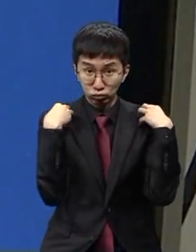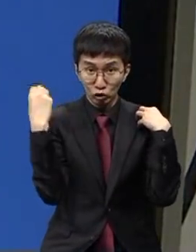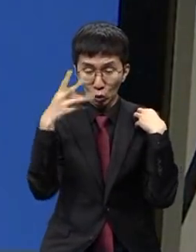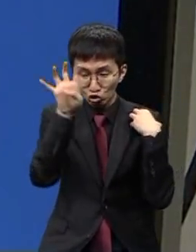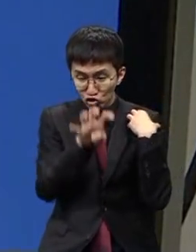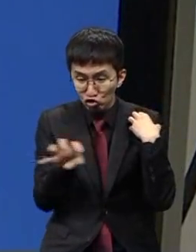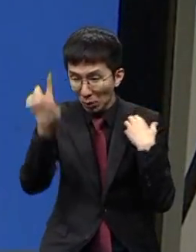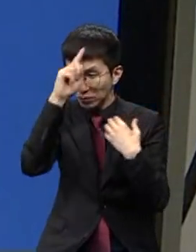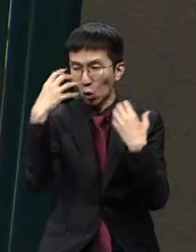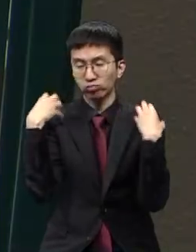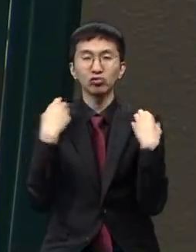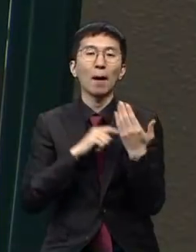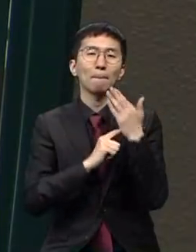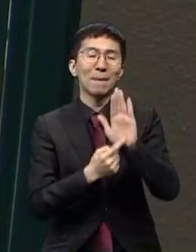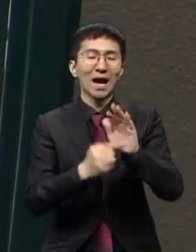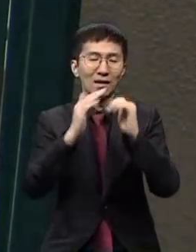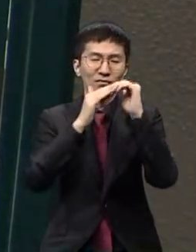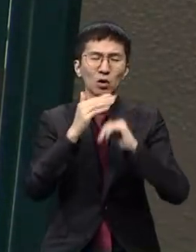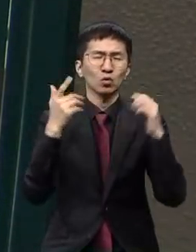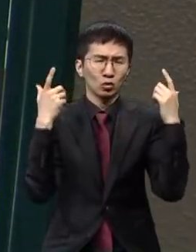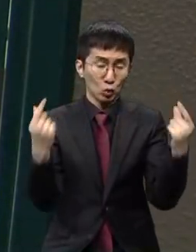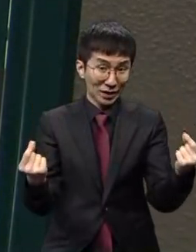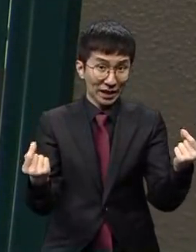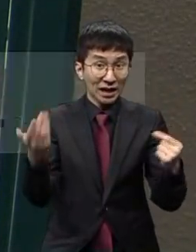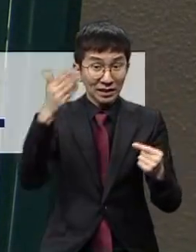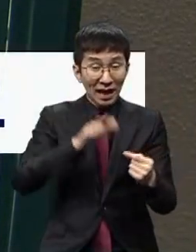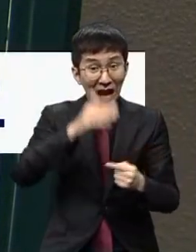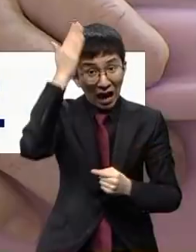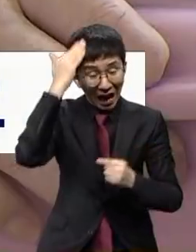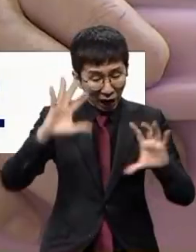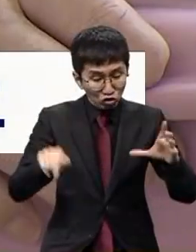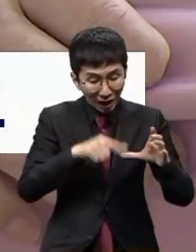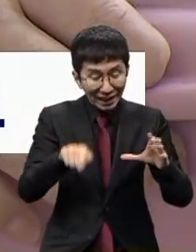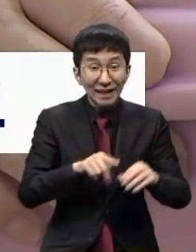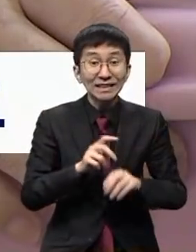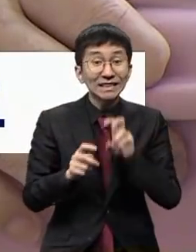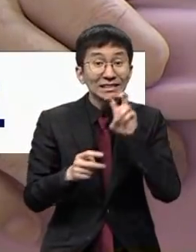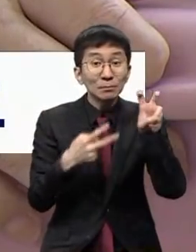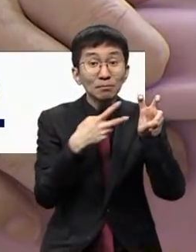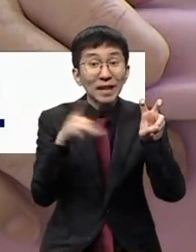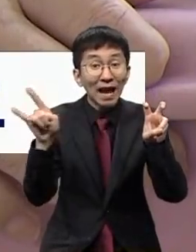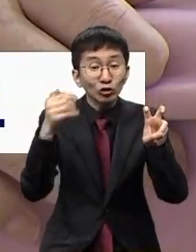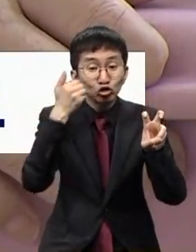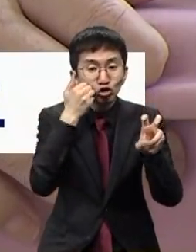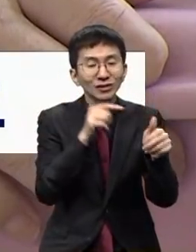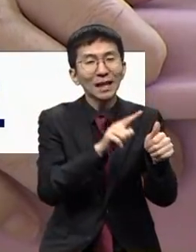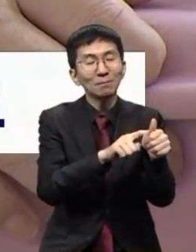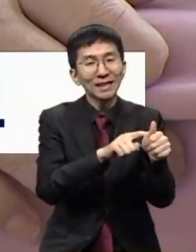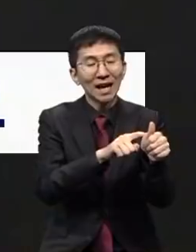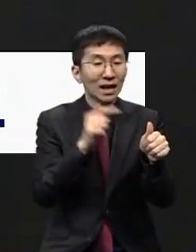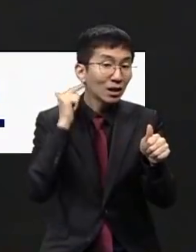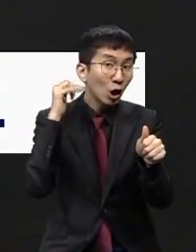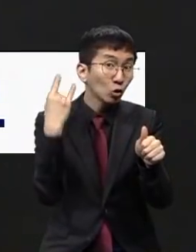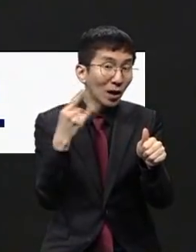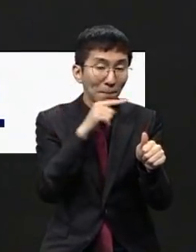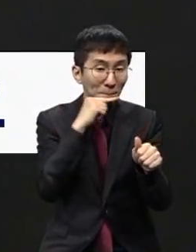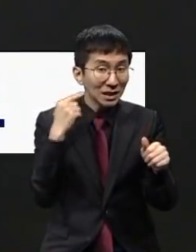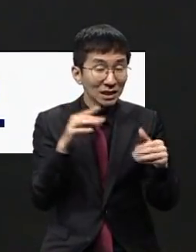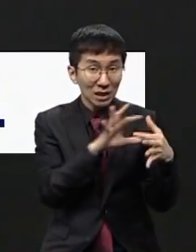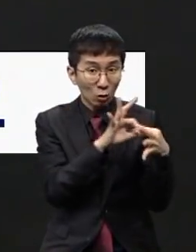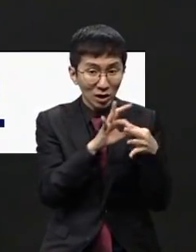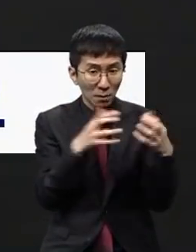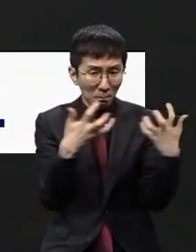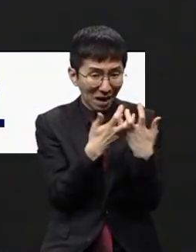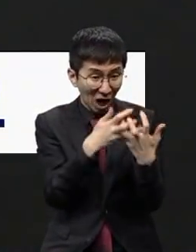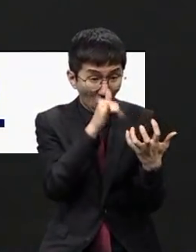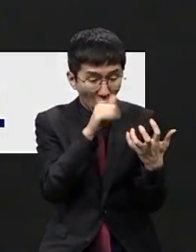결론과 같은데 다만 국내 20대 남성에게 발생한 뇌정맥동 혈전증은 백신과의 인과성을 좀 더 조사해야